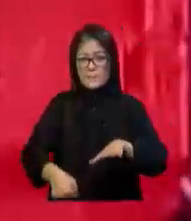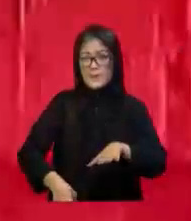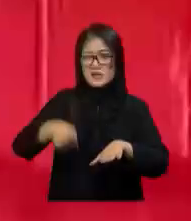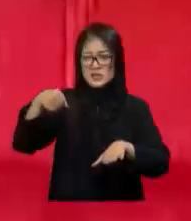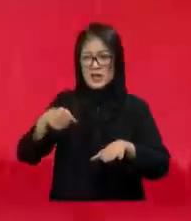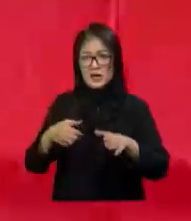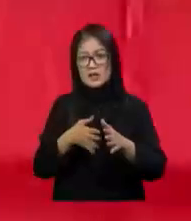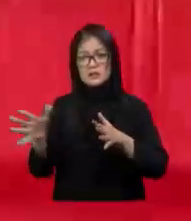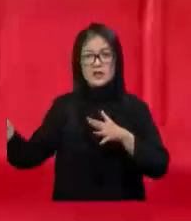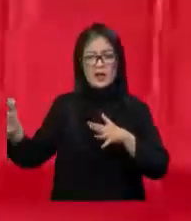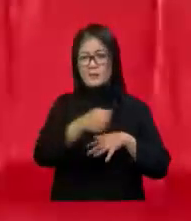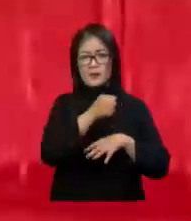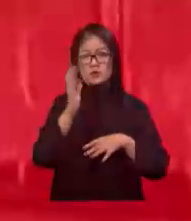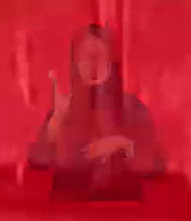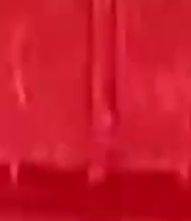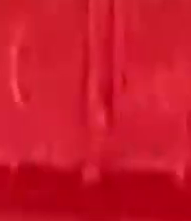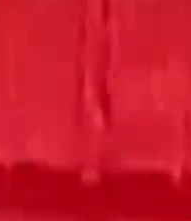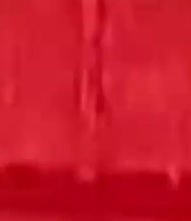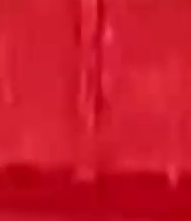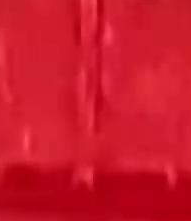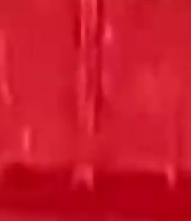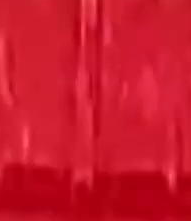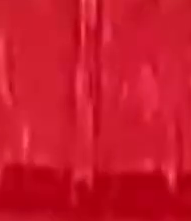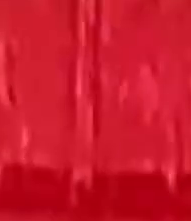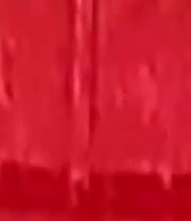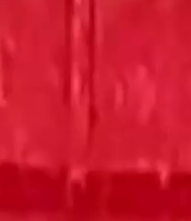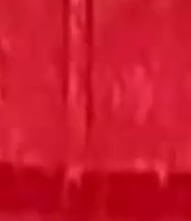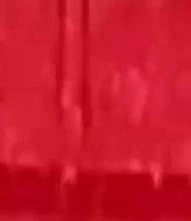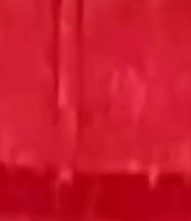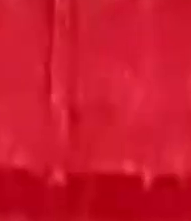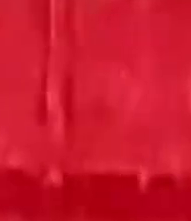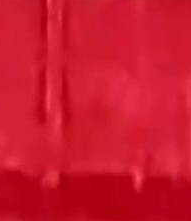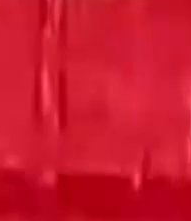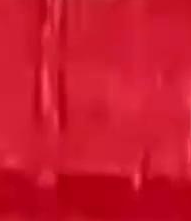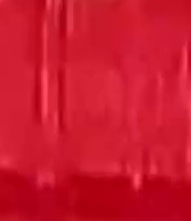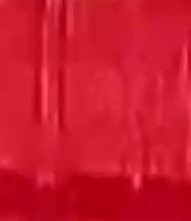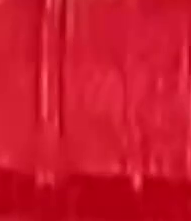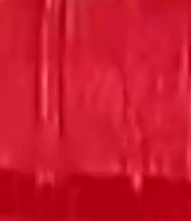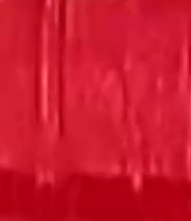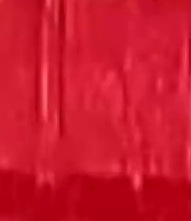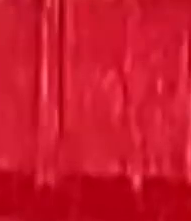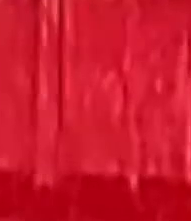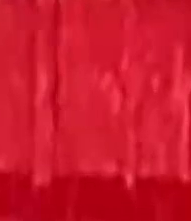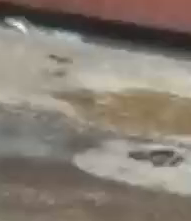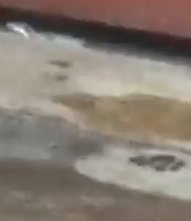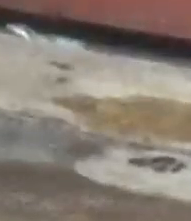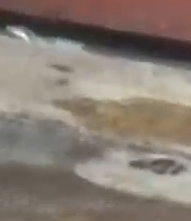pemilik bajai. Bajai ini pada 7 Desember lalu mengangkut Malika Anastasia dan penculiknya.